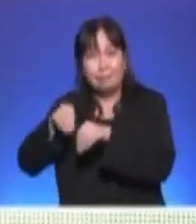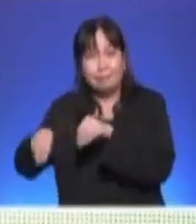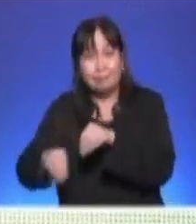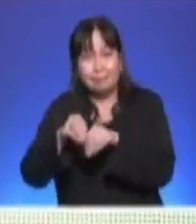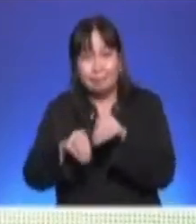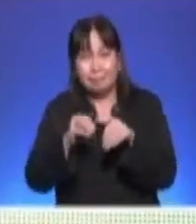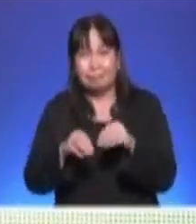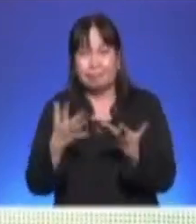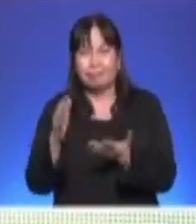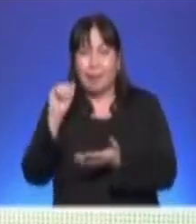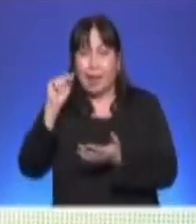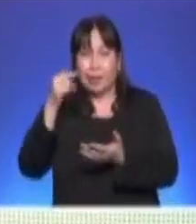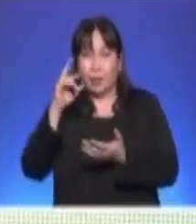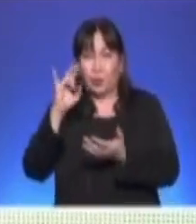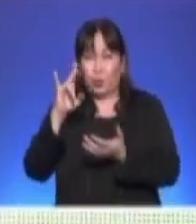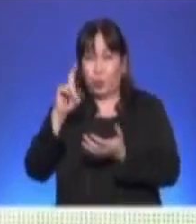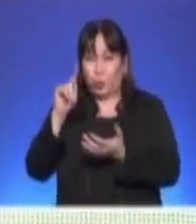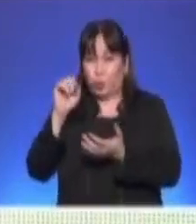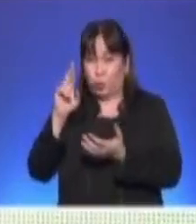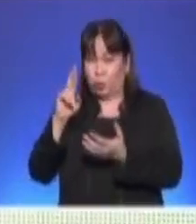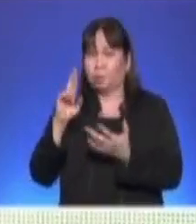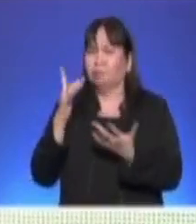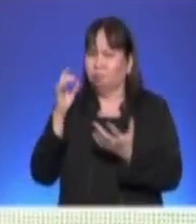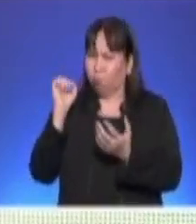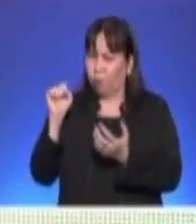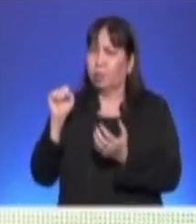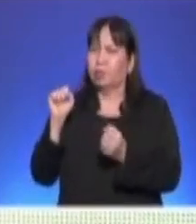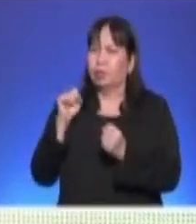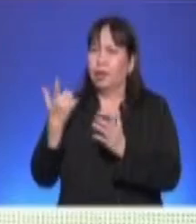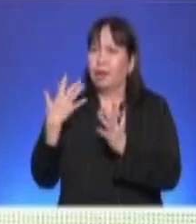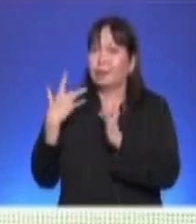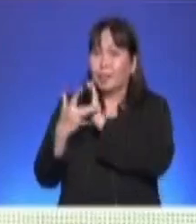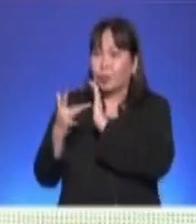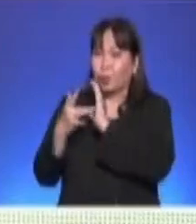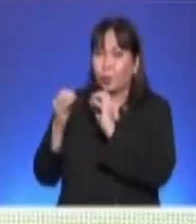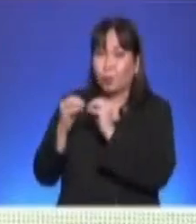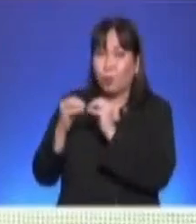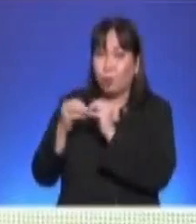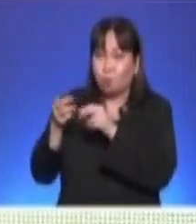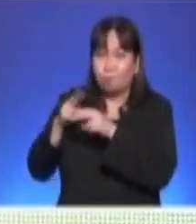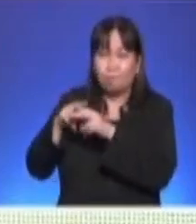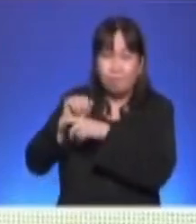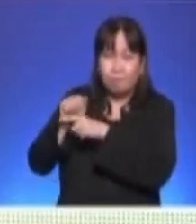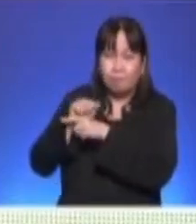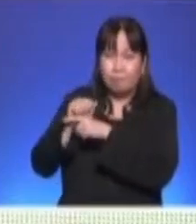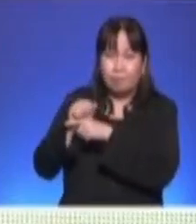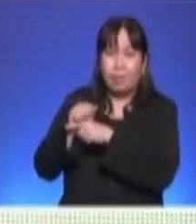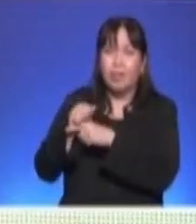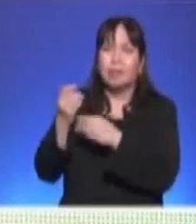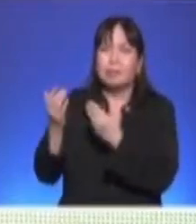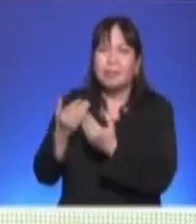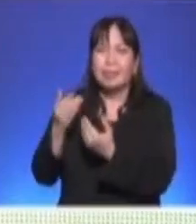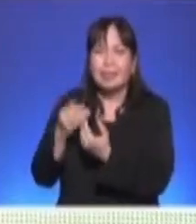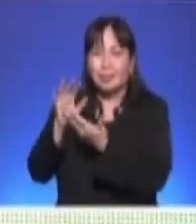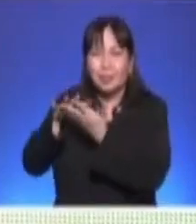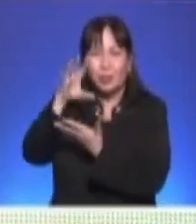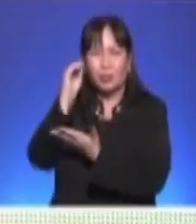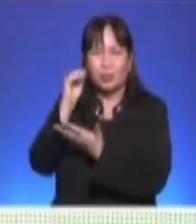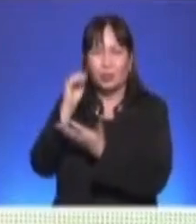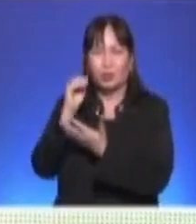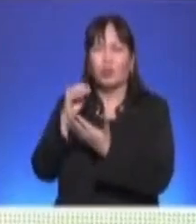Yung catch up, hindi yan immediate. No? We have to be prepared na medyo magtatagal bago biging